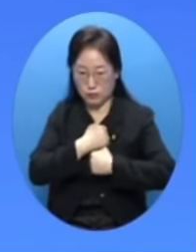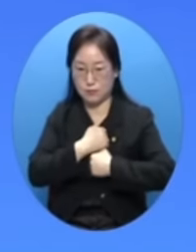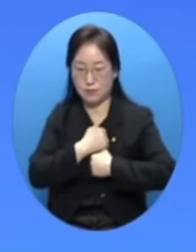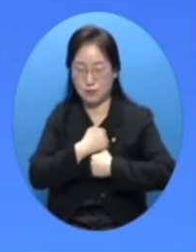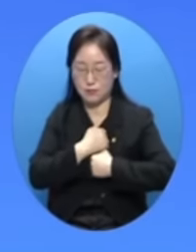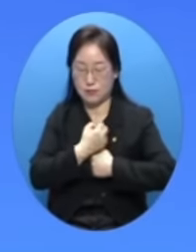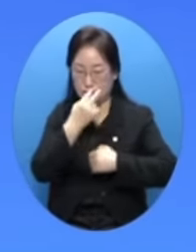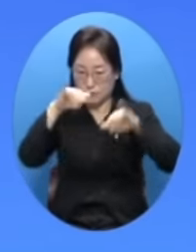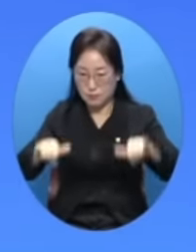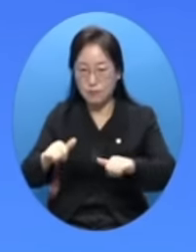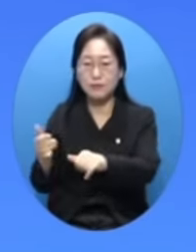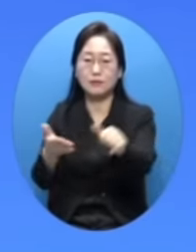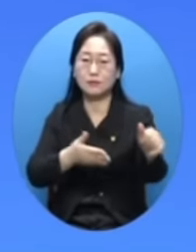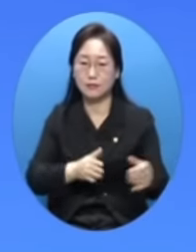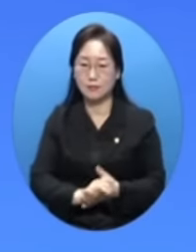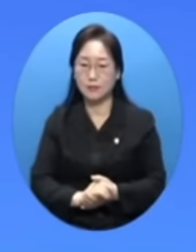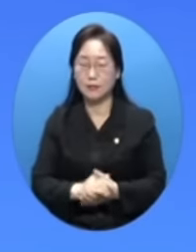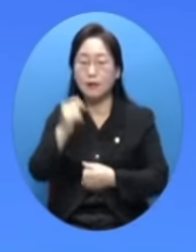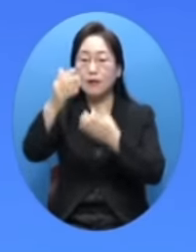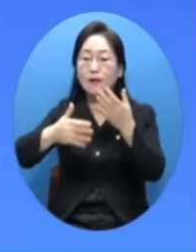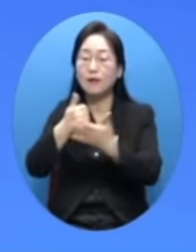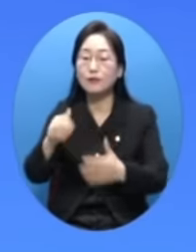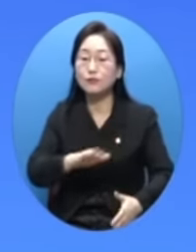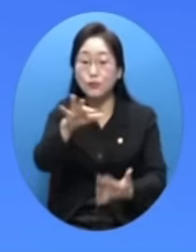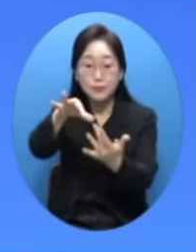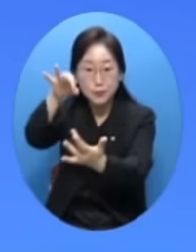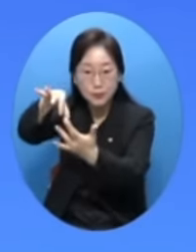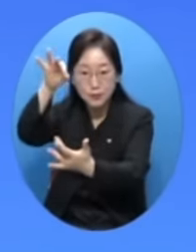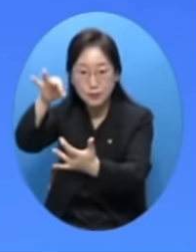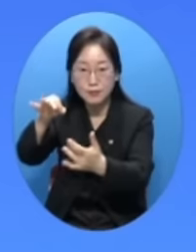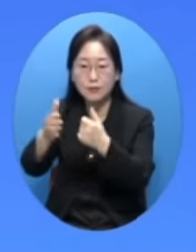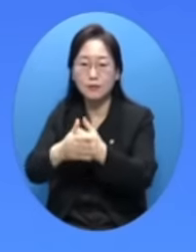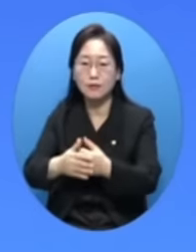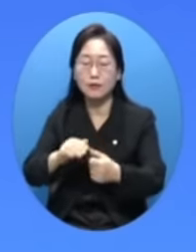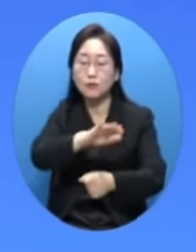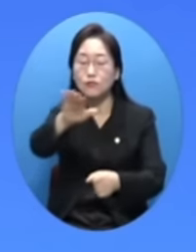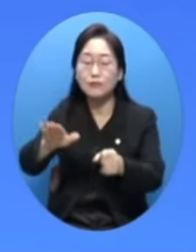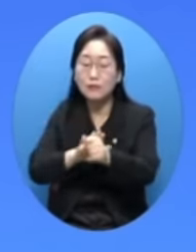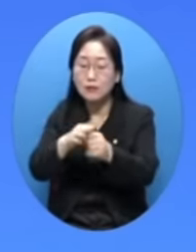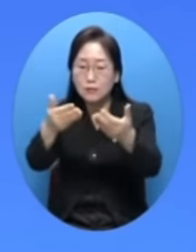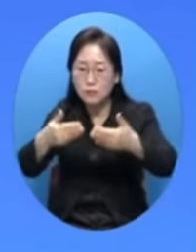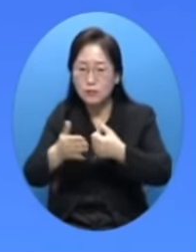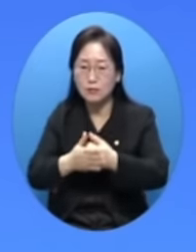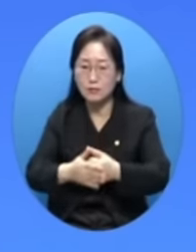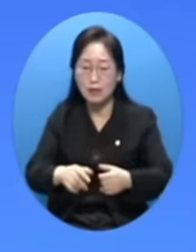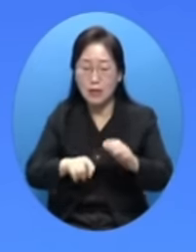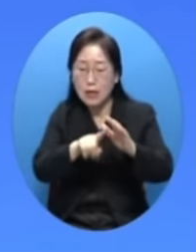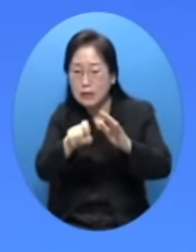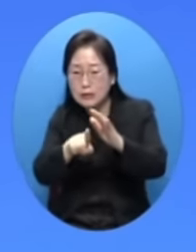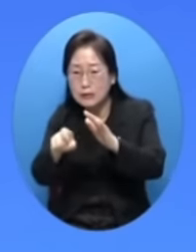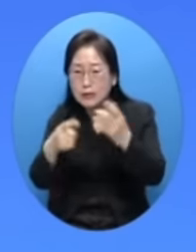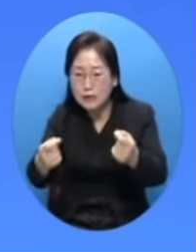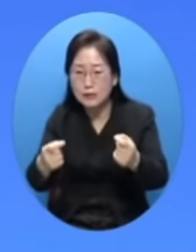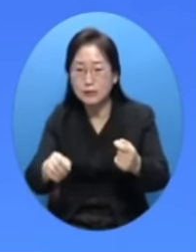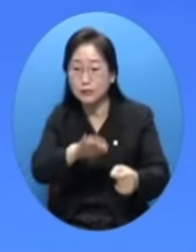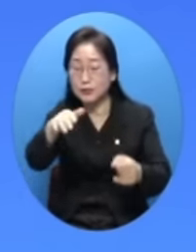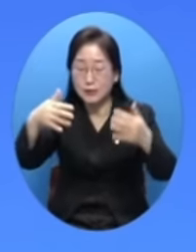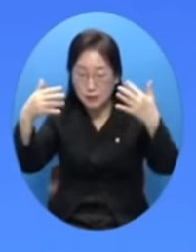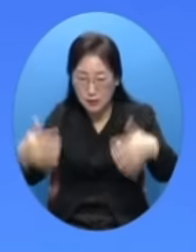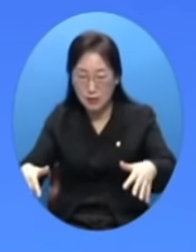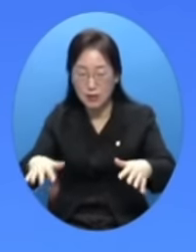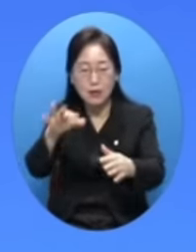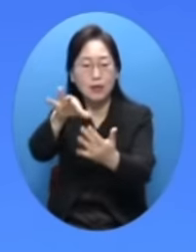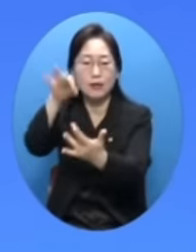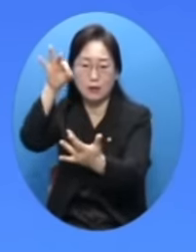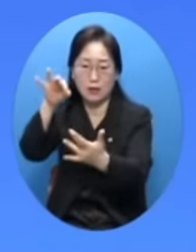것입니다 아멘 하나님이 우리를 택하셨기 때문에 우리를 사랑하시기 때문에 지렁이 같이 연약한 우리를 택하시고